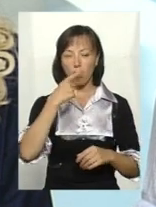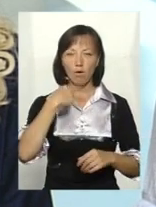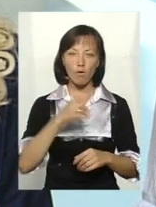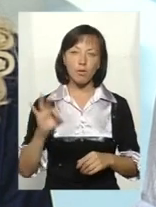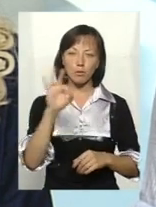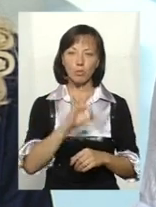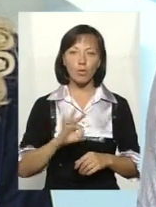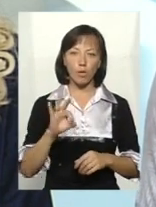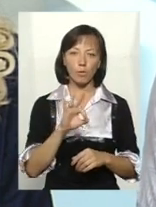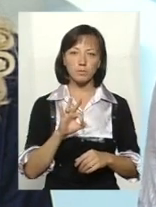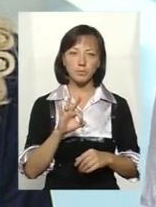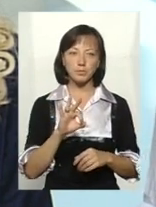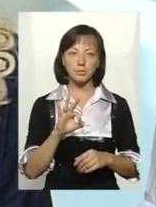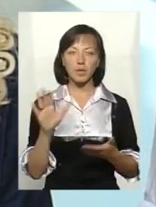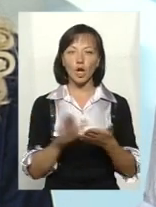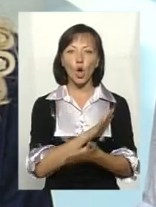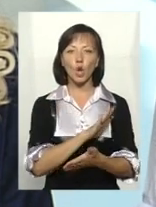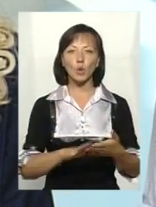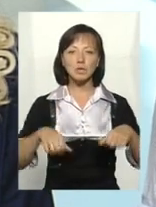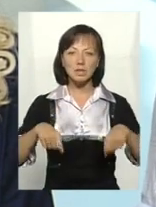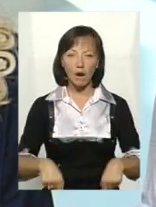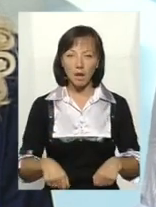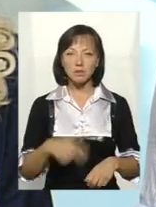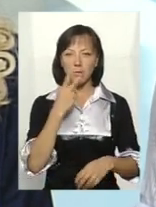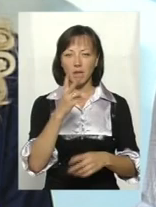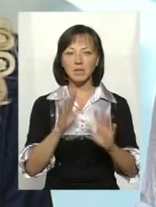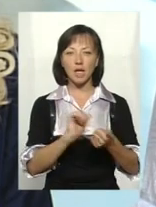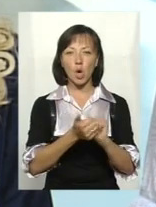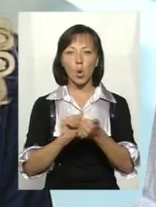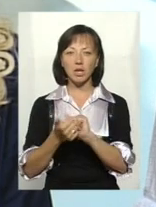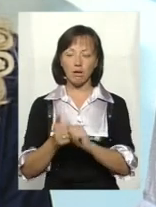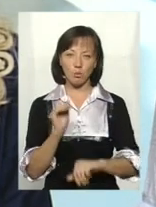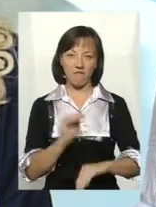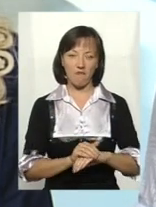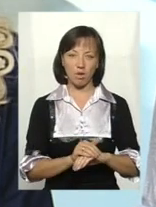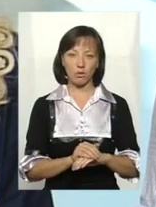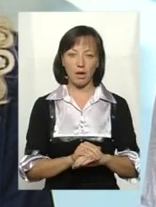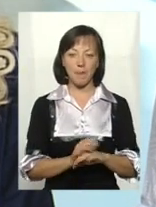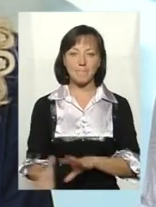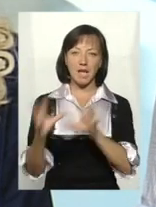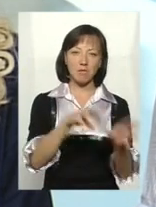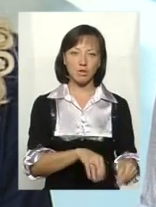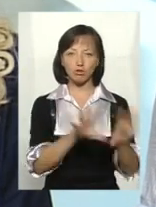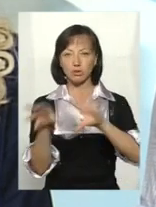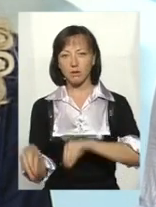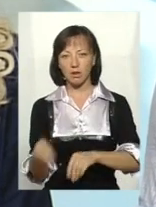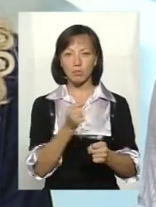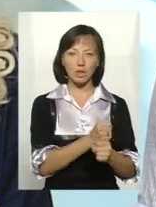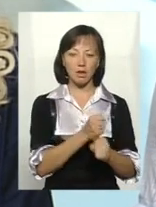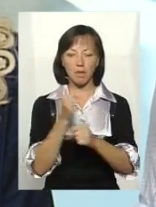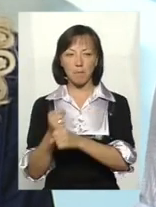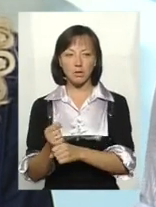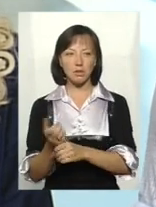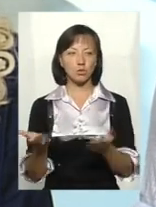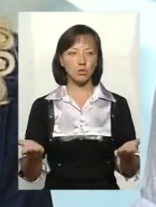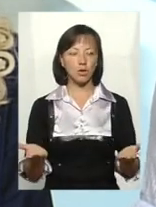про люстрацію, але бачимо тільки ротацію по факту. переміщення з посади на посаду.